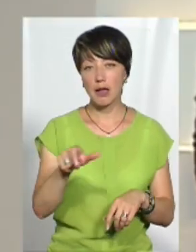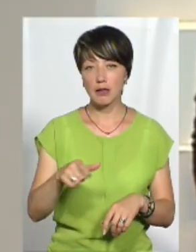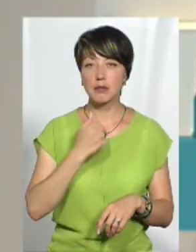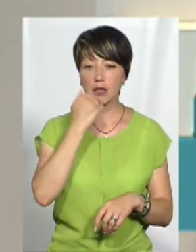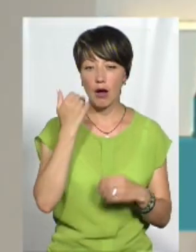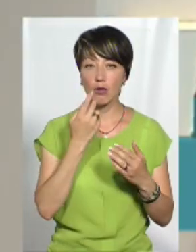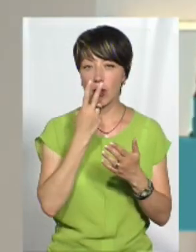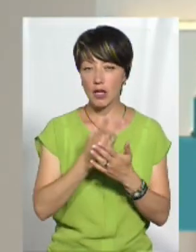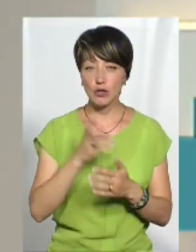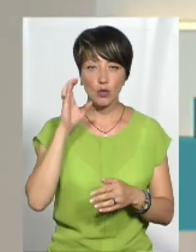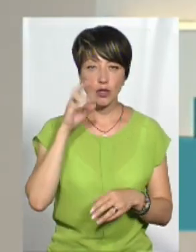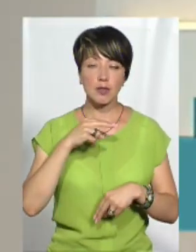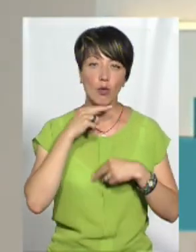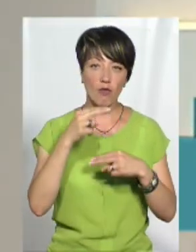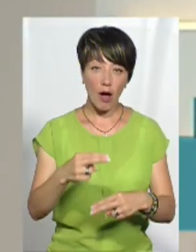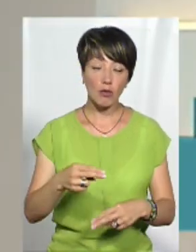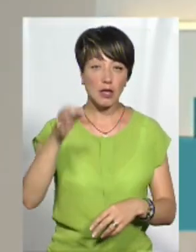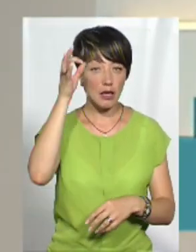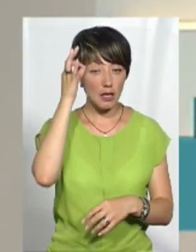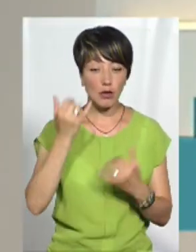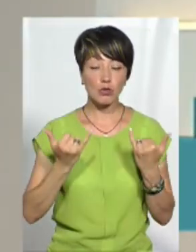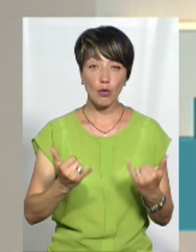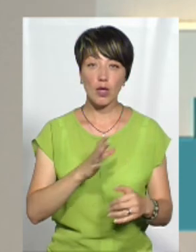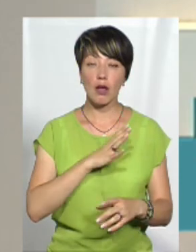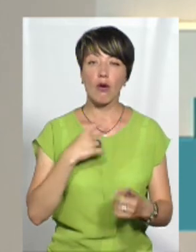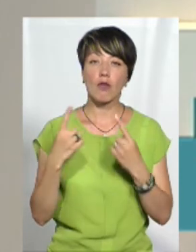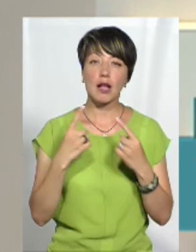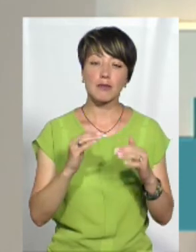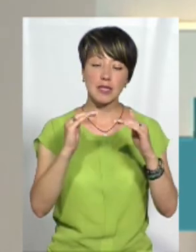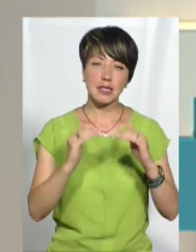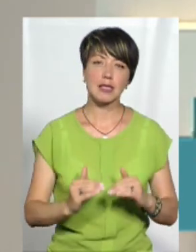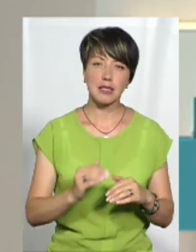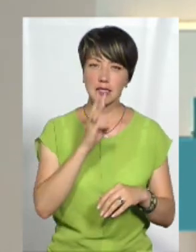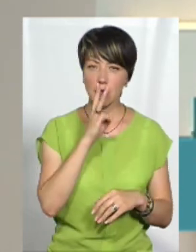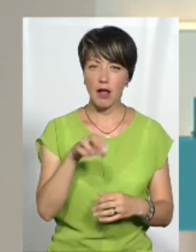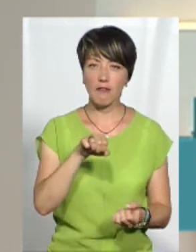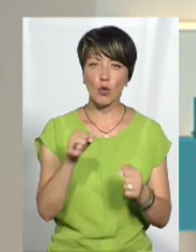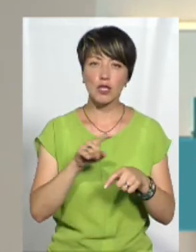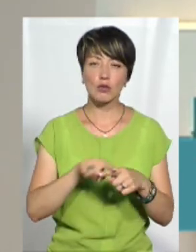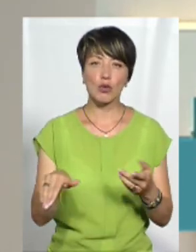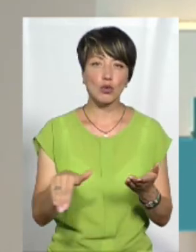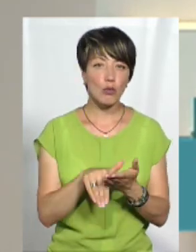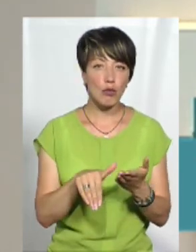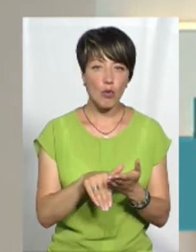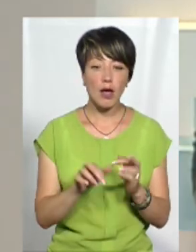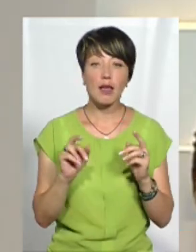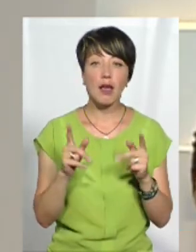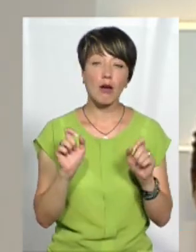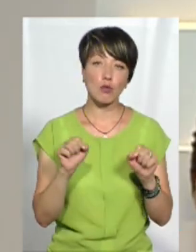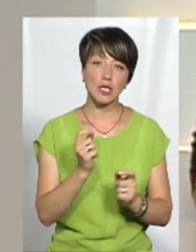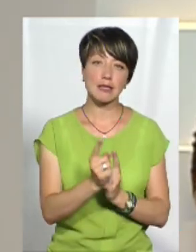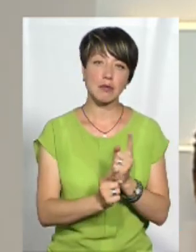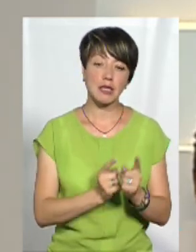дякую глядачам та слухачам за увагу. Нагадаю, що сьогодні ми говорили про низькі зарплати водіїв швидкої допомоги та як вона